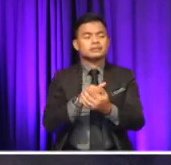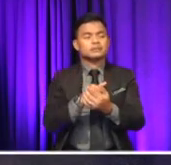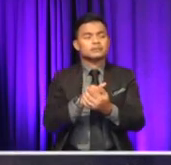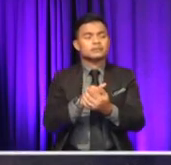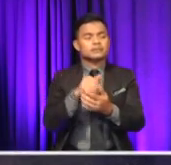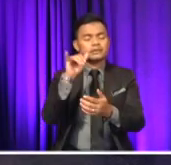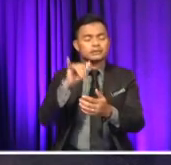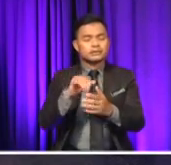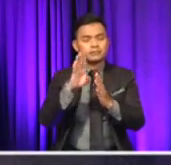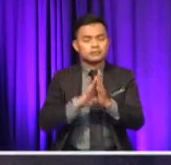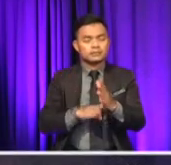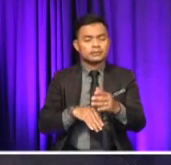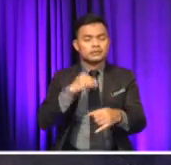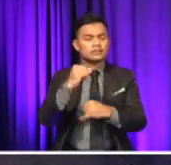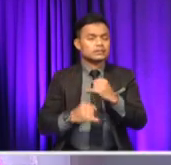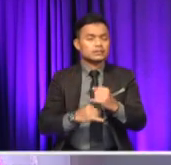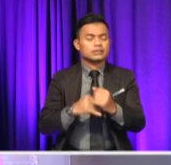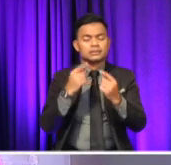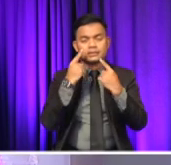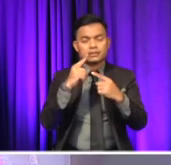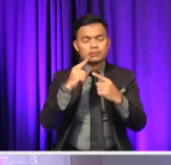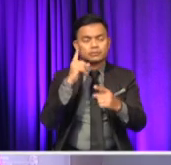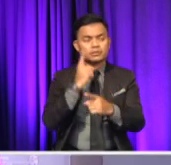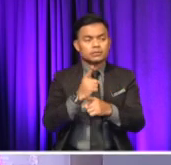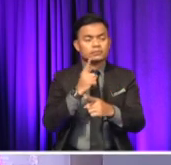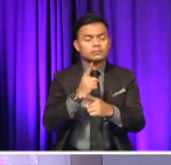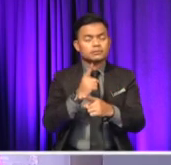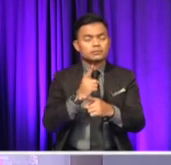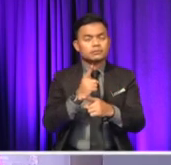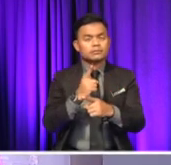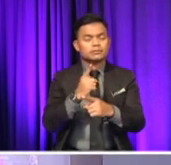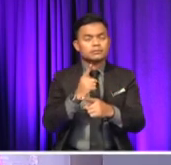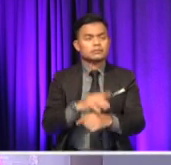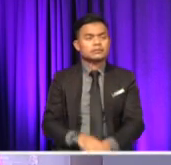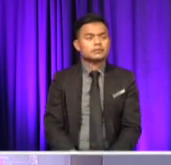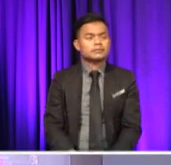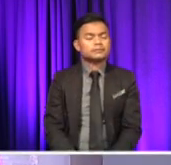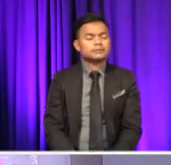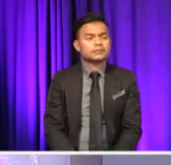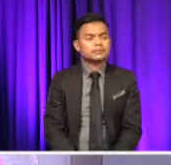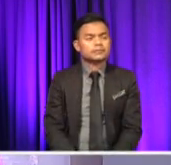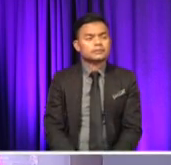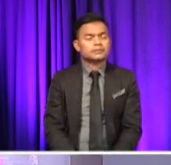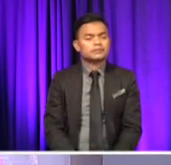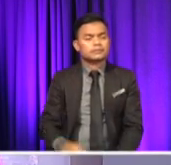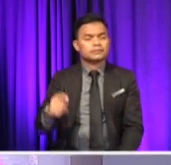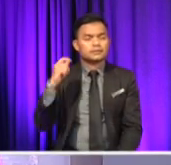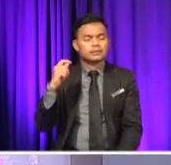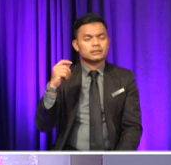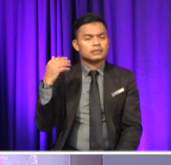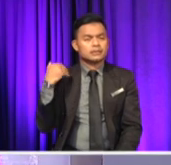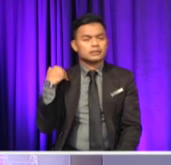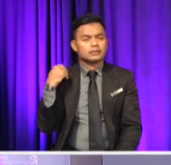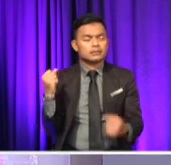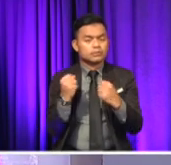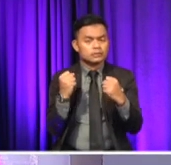atas jawaban yang betul cuma jago kalau saya lihat di sini eee contoh penyongsang tadi kan ada di penghawa dingin